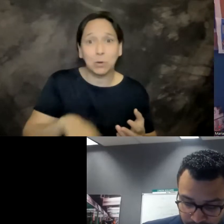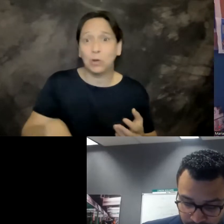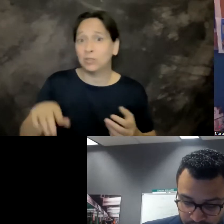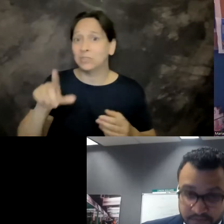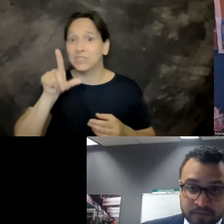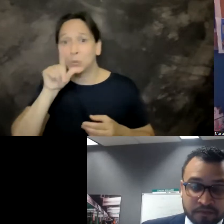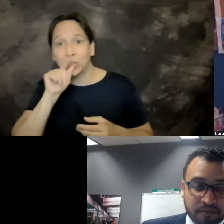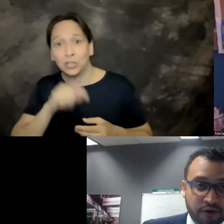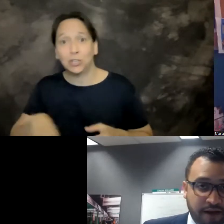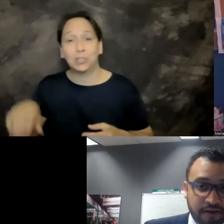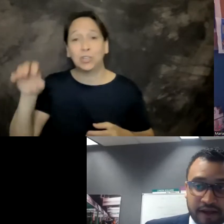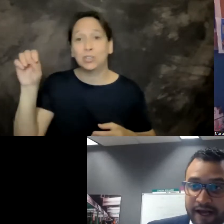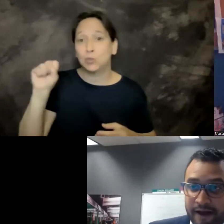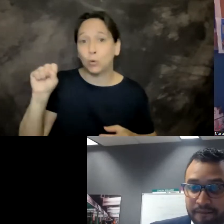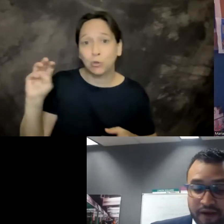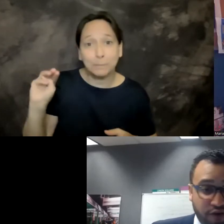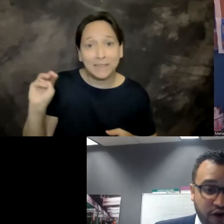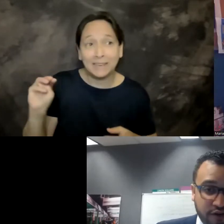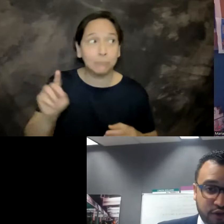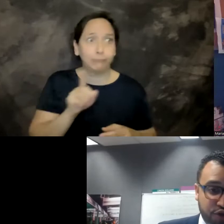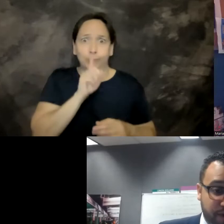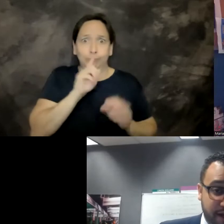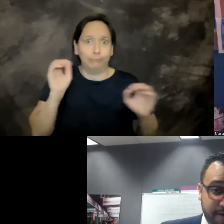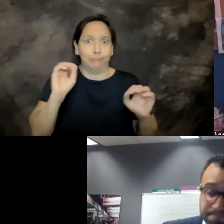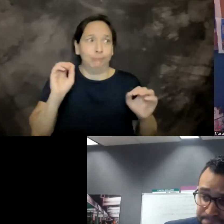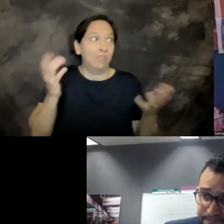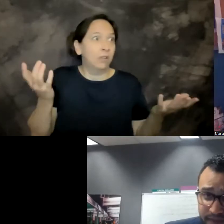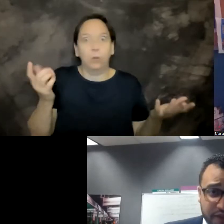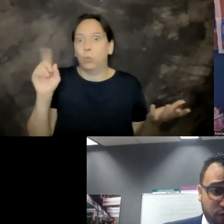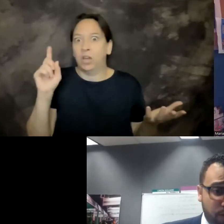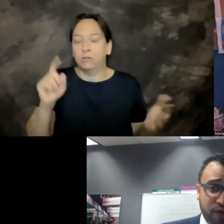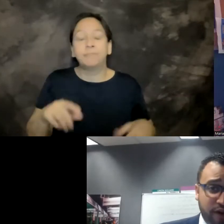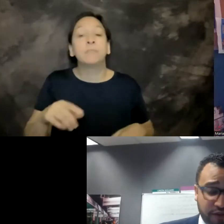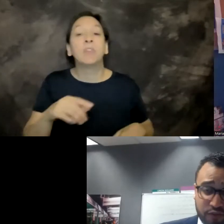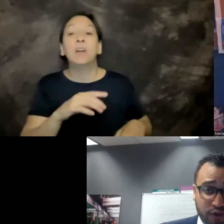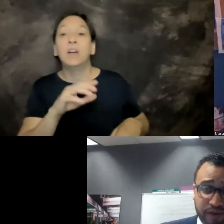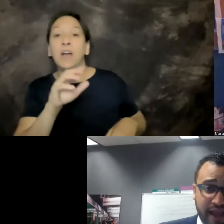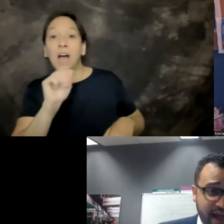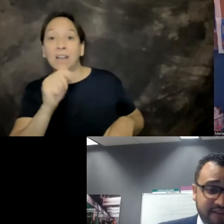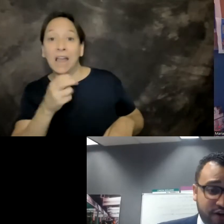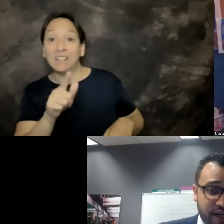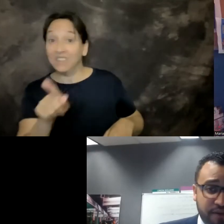information? Okay. If you're not on social media, there will be 咁